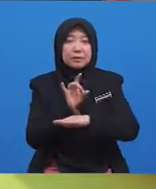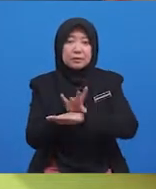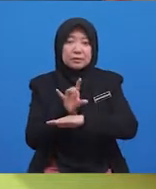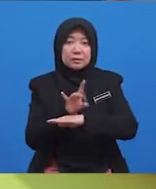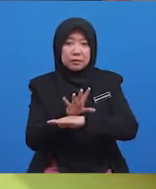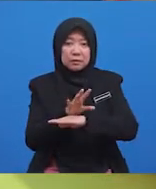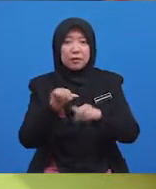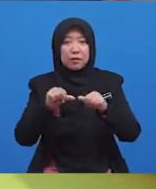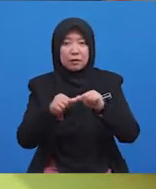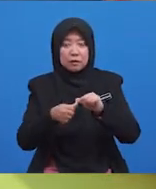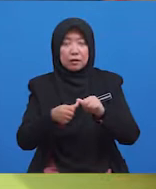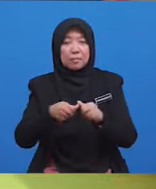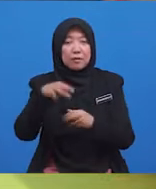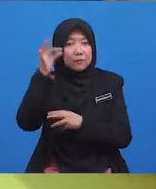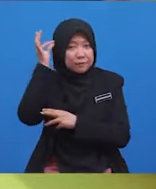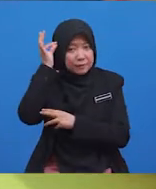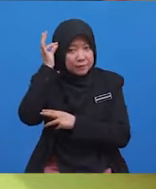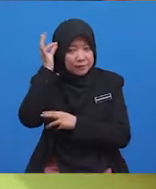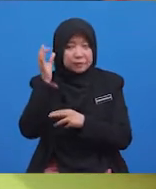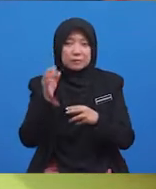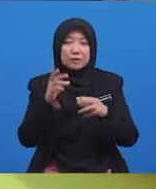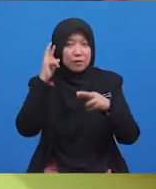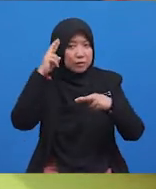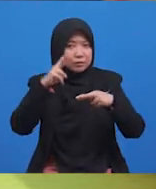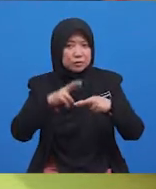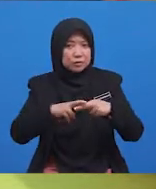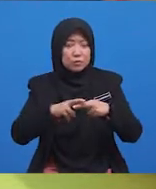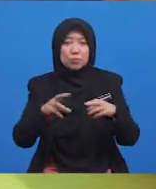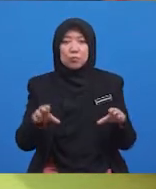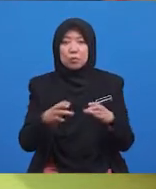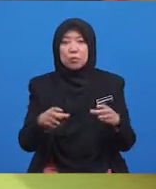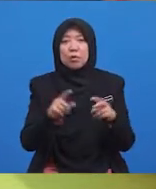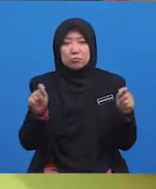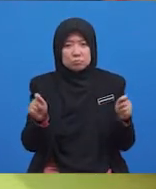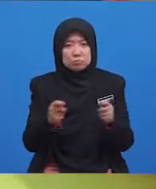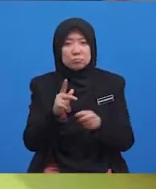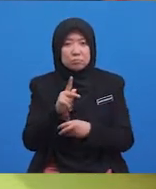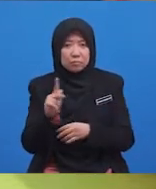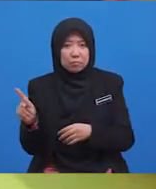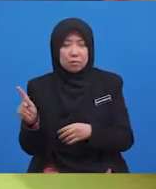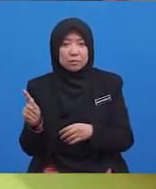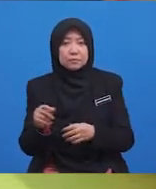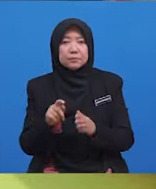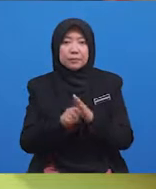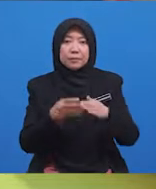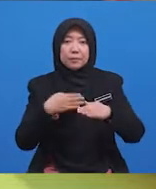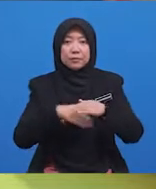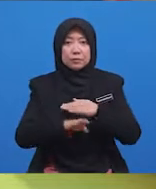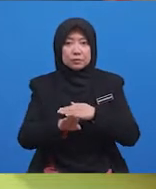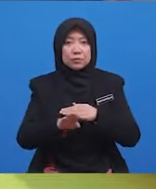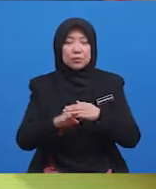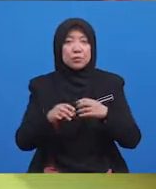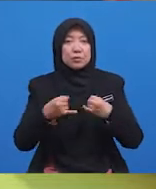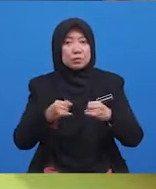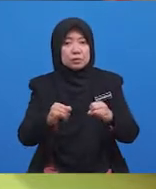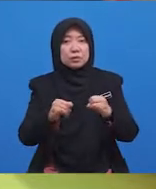dinasihatkan agar berfikir secara rasional dalam membuat sebarang tindakan. Ini termasuklah